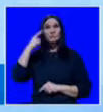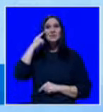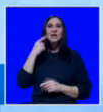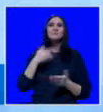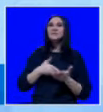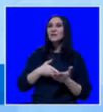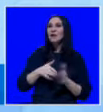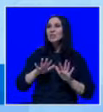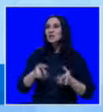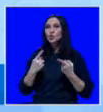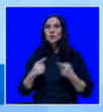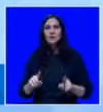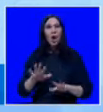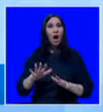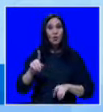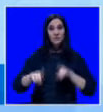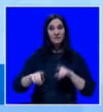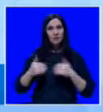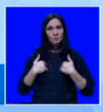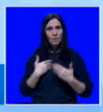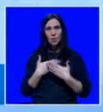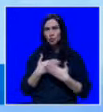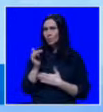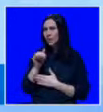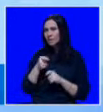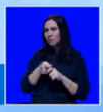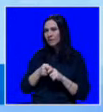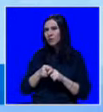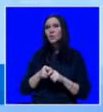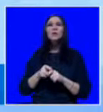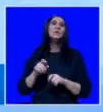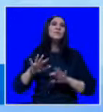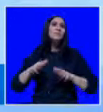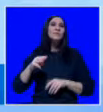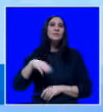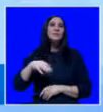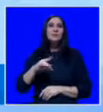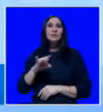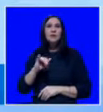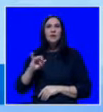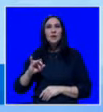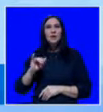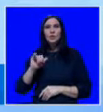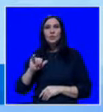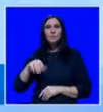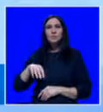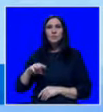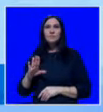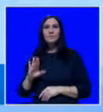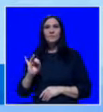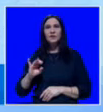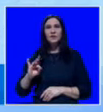различно и ако зависеше от мене, по-скоро бих направил някакъв триумвират, хора, които да си